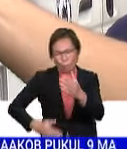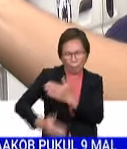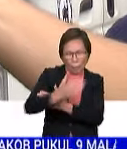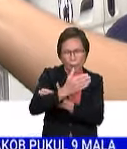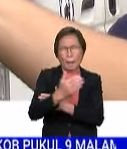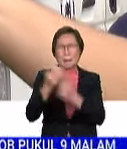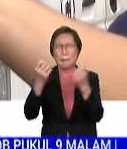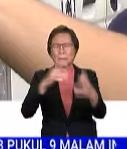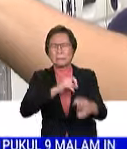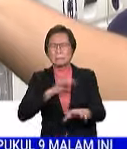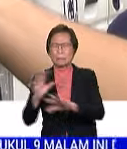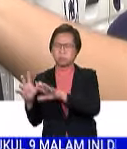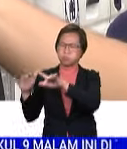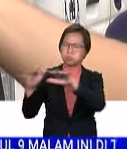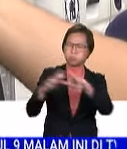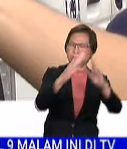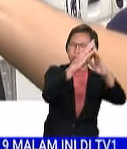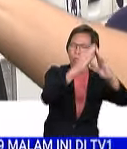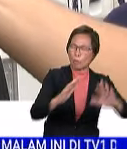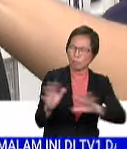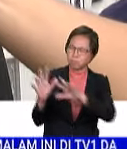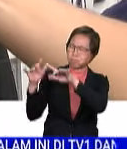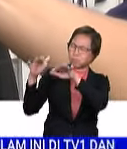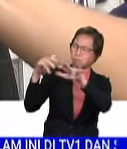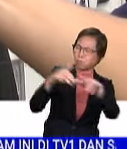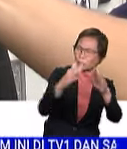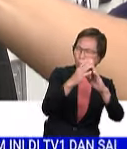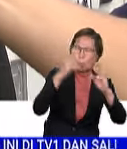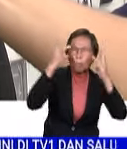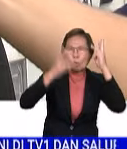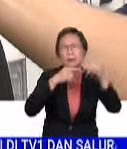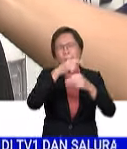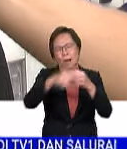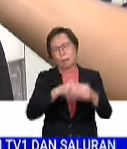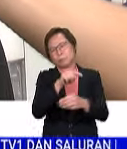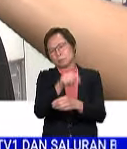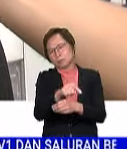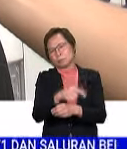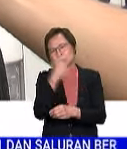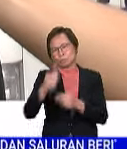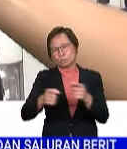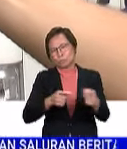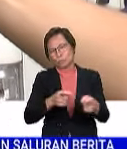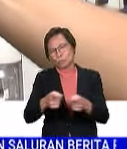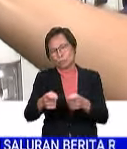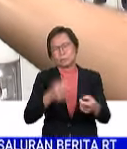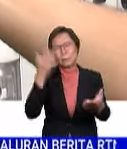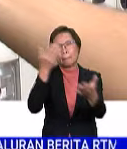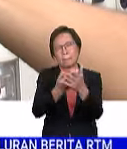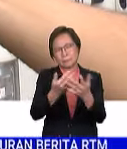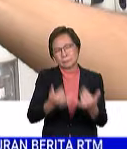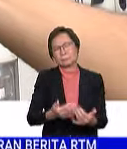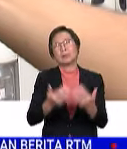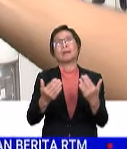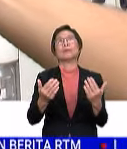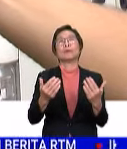dia kumpul kat rumah dia kan. Ambil berat pasal dia lah, call saya uruskan sampai sekarang pun. Alhamdulillah lah.